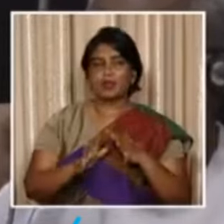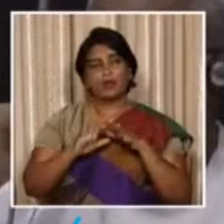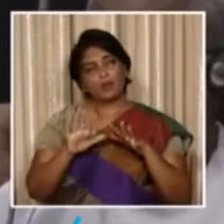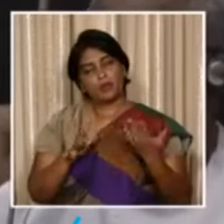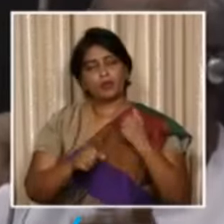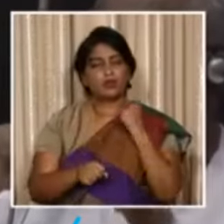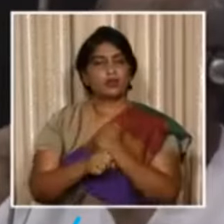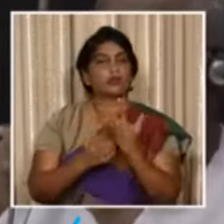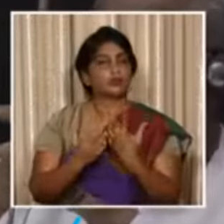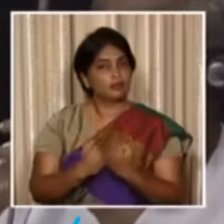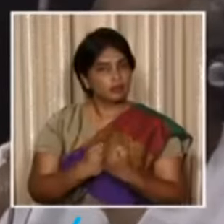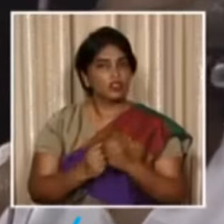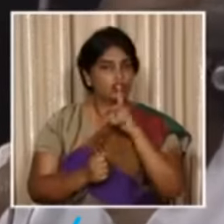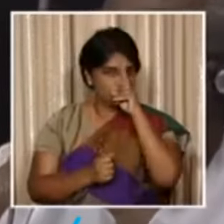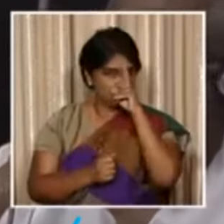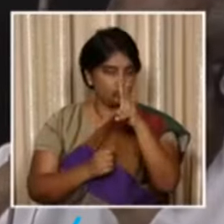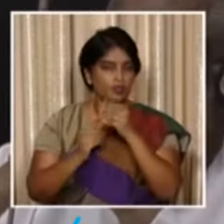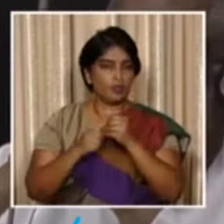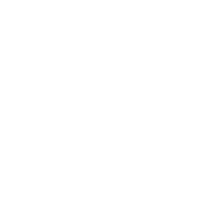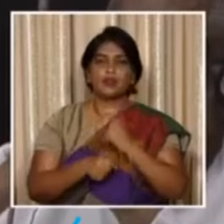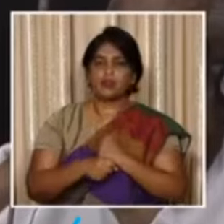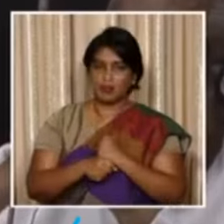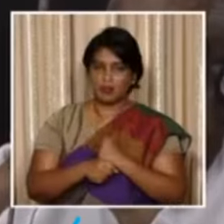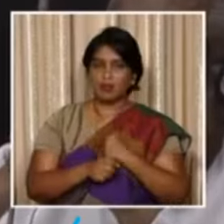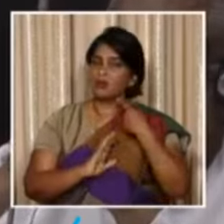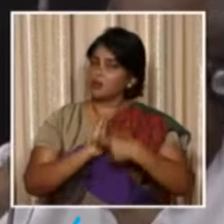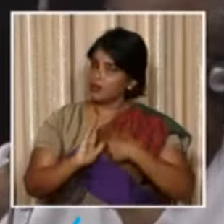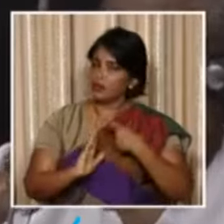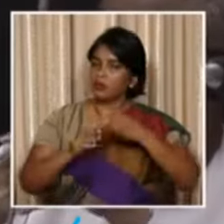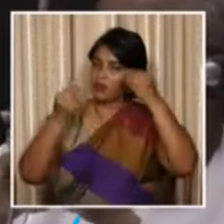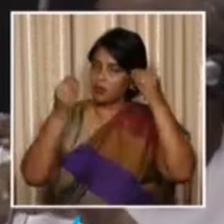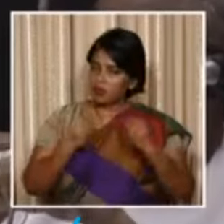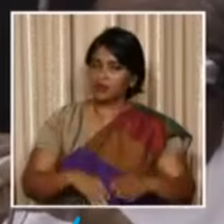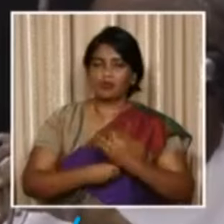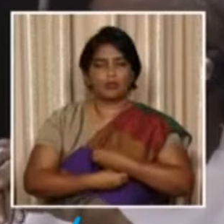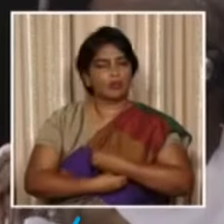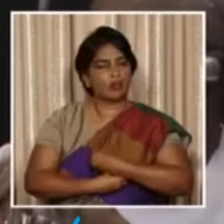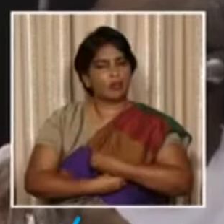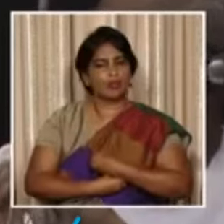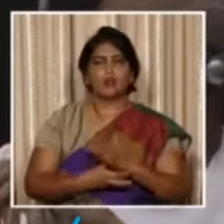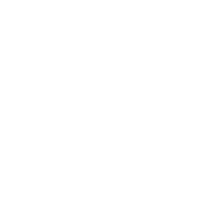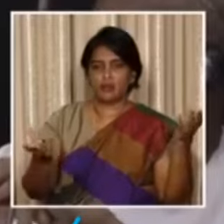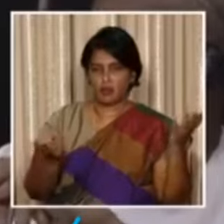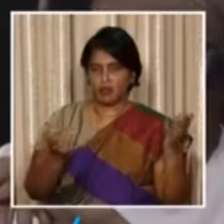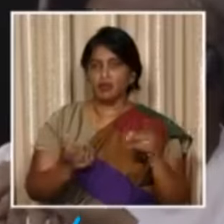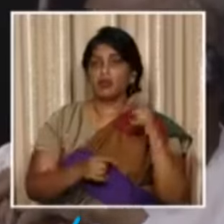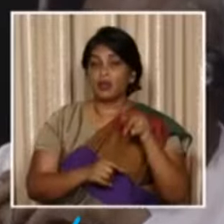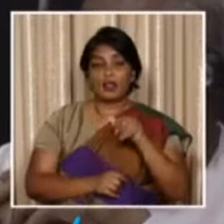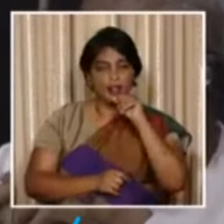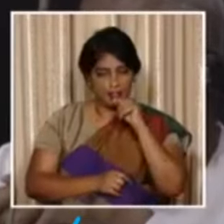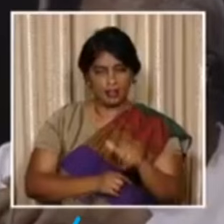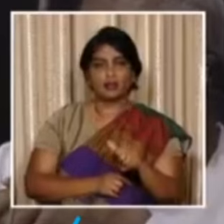කෙනෙක් ආණ්ඩුව ගත්තත් සුමාන දෙකයි ආණ්ඩු කරන්නේ. මේ රට කඩාගෙන වැටිලා සම්පූර්ණයෙන් විනාශ වෙනවා. මේක